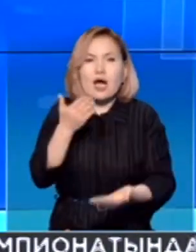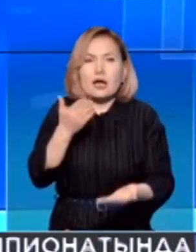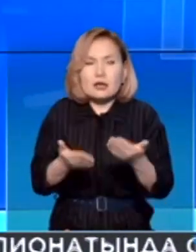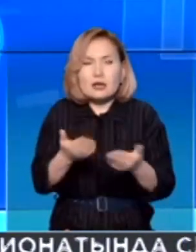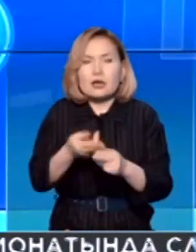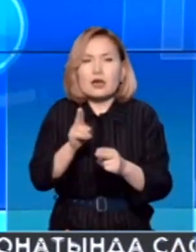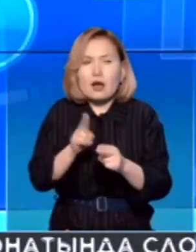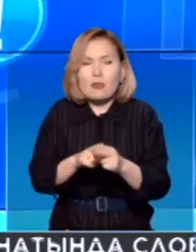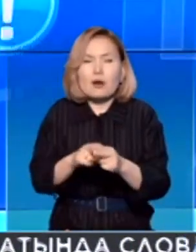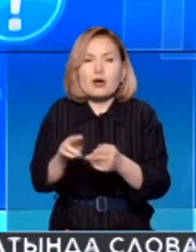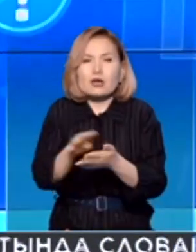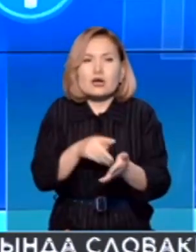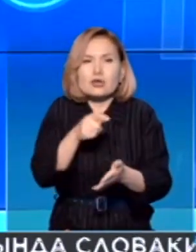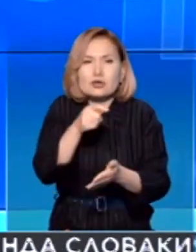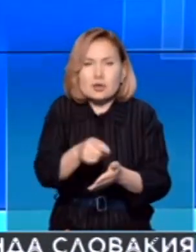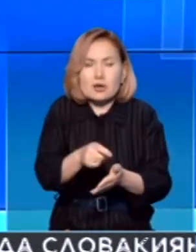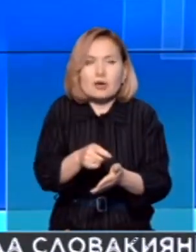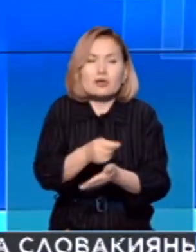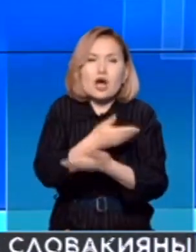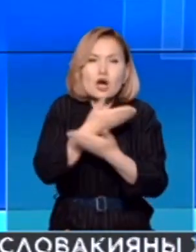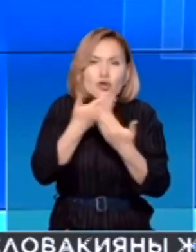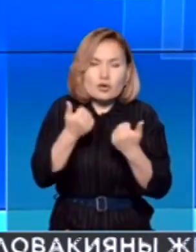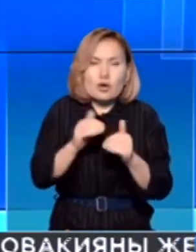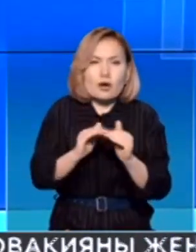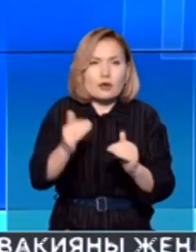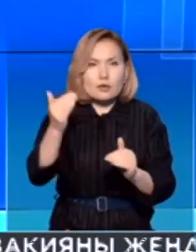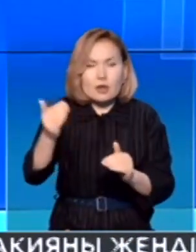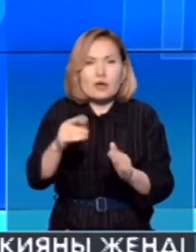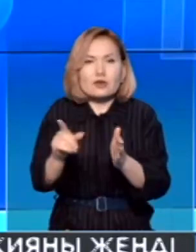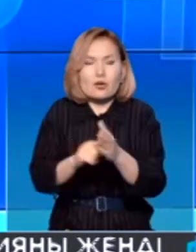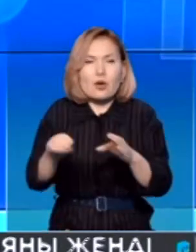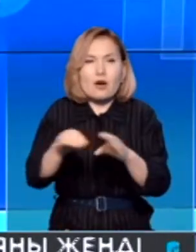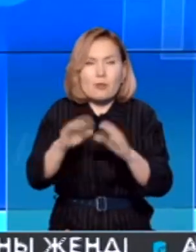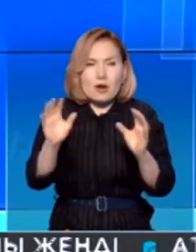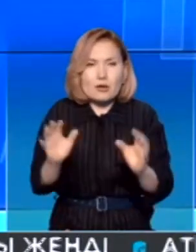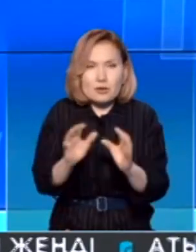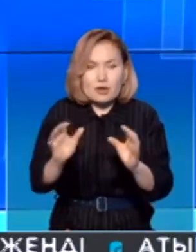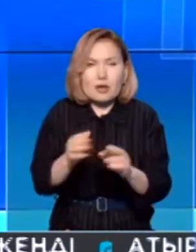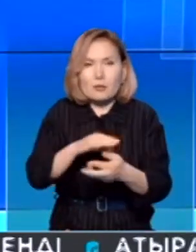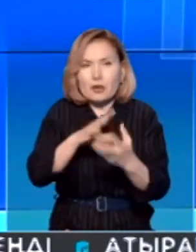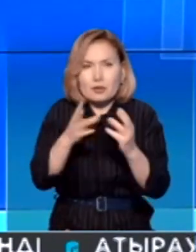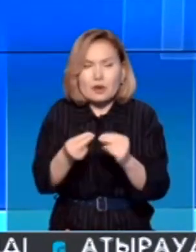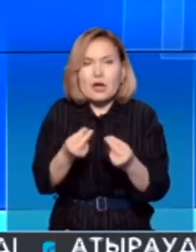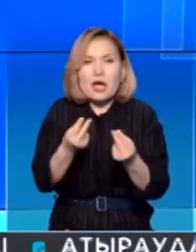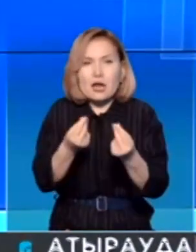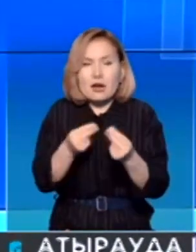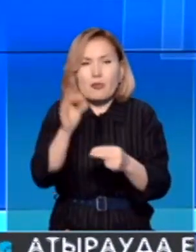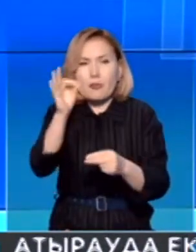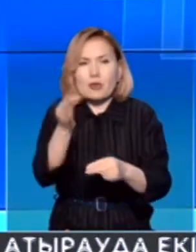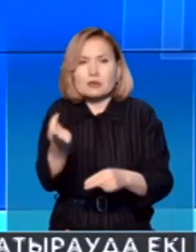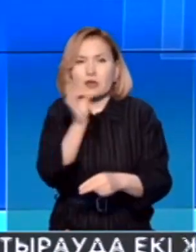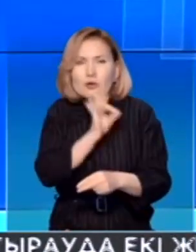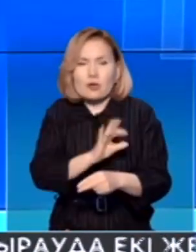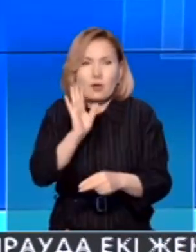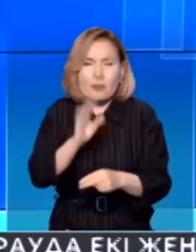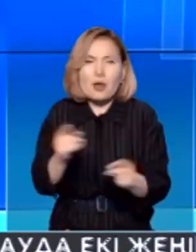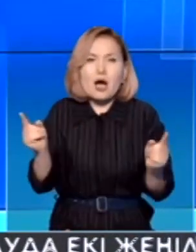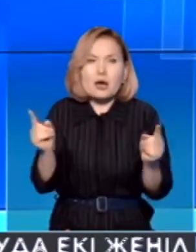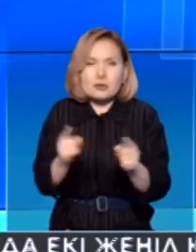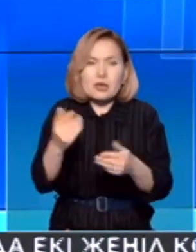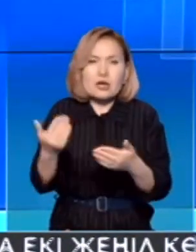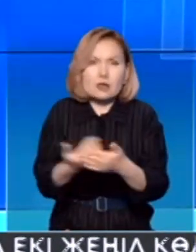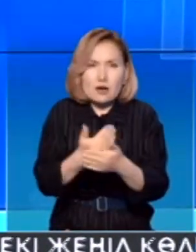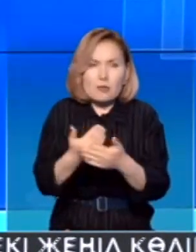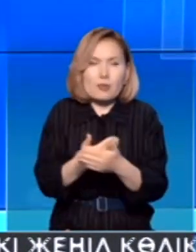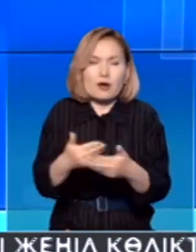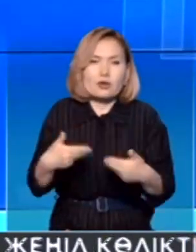алуға өтініш бермесе, зейнетақы жинақтары жеке зейнетақы шотында сақталып, оған инвестициялық кіріс есептеле береді. Қысқа нұсқа осы,